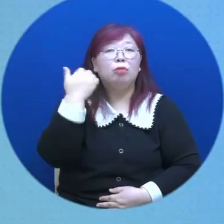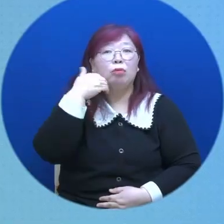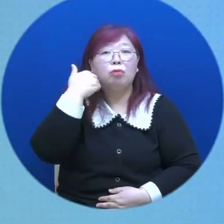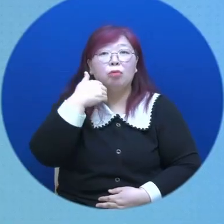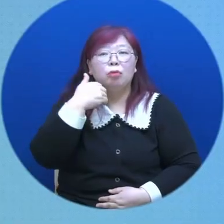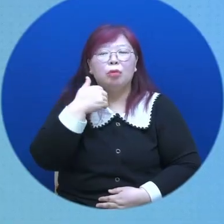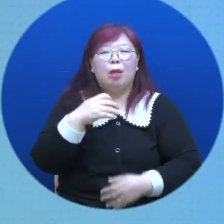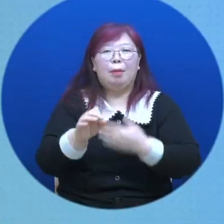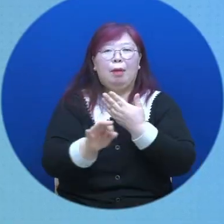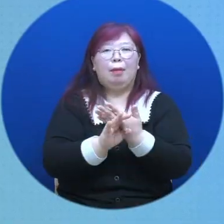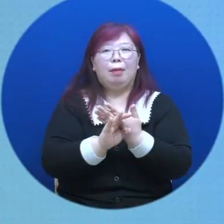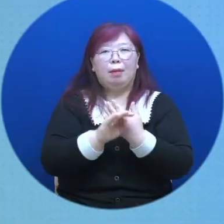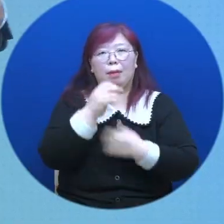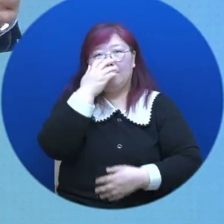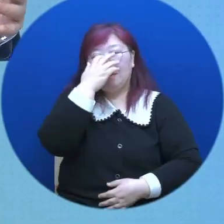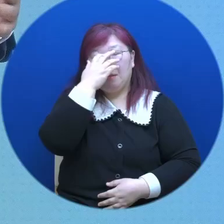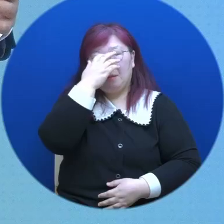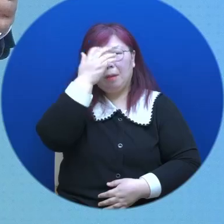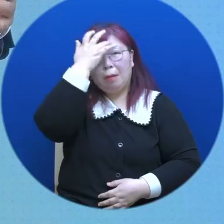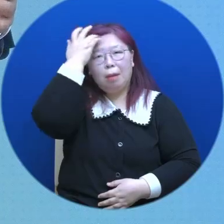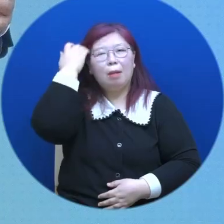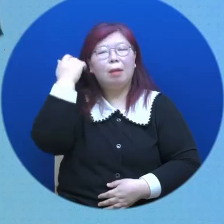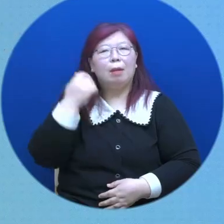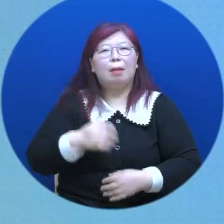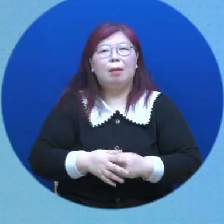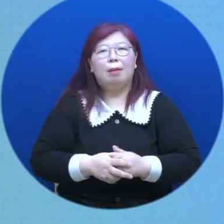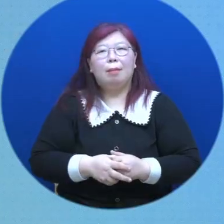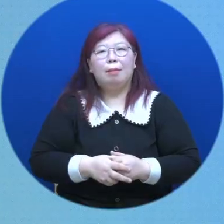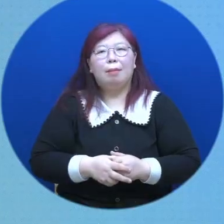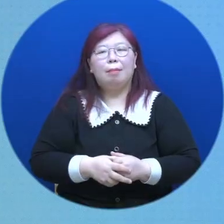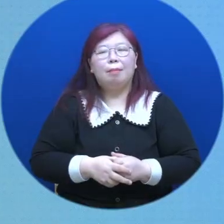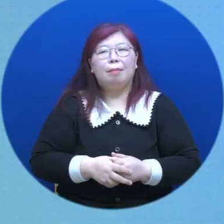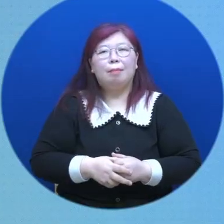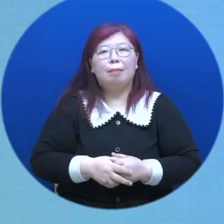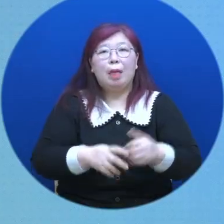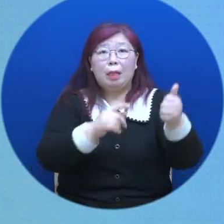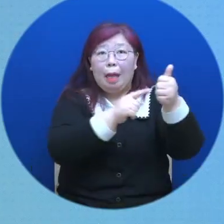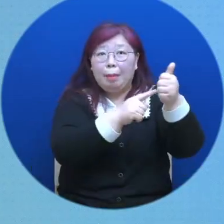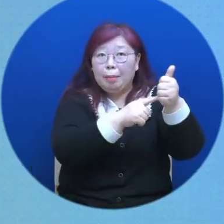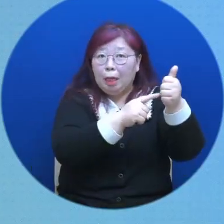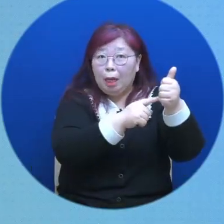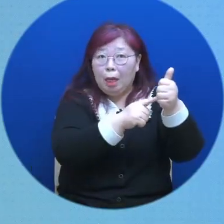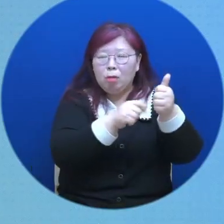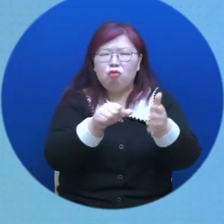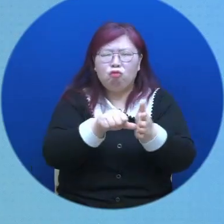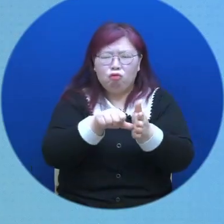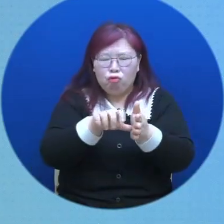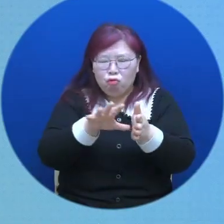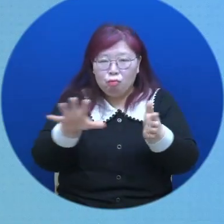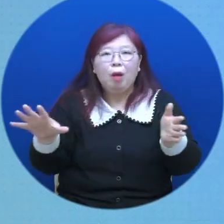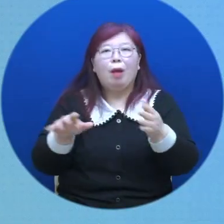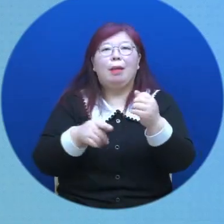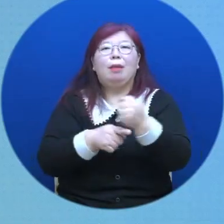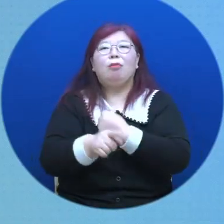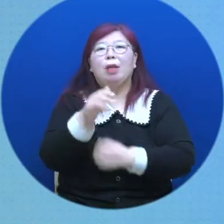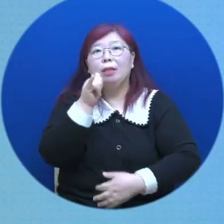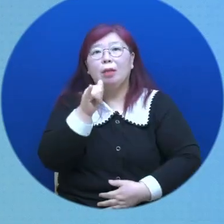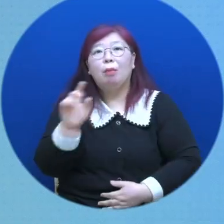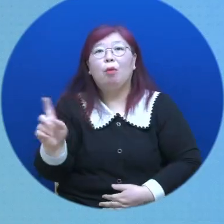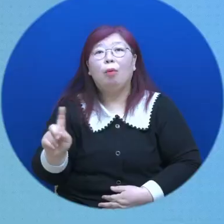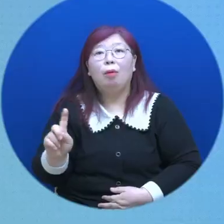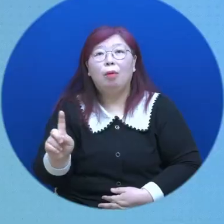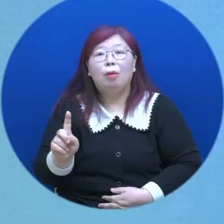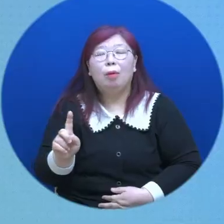코페르니쿠스라는 말은 이름을 말하는 것인데 그가 유명한 이유가